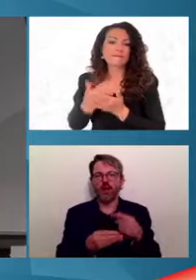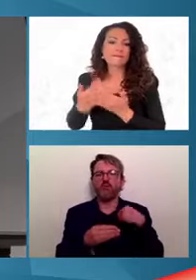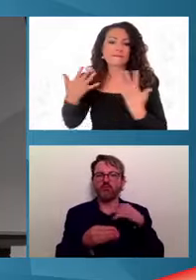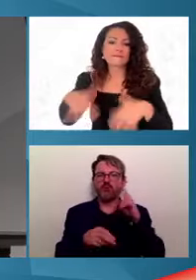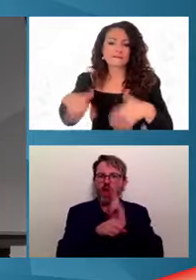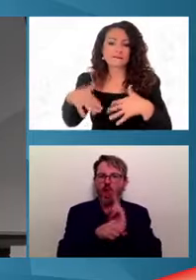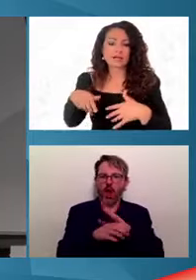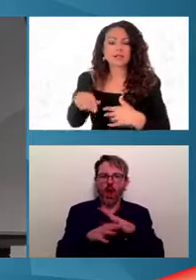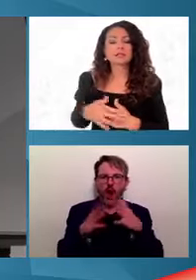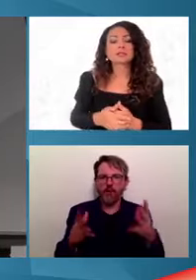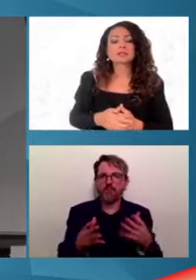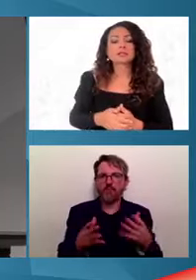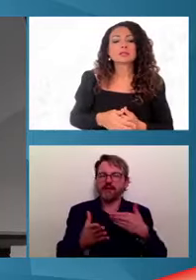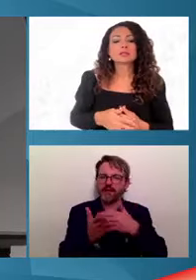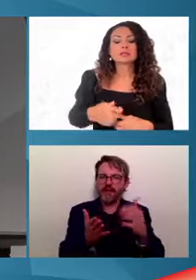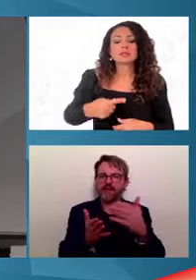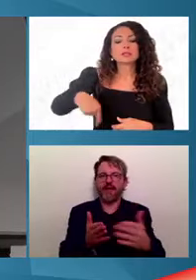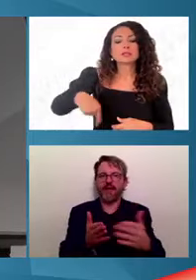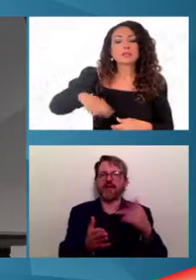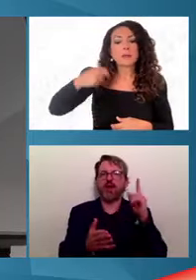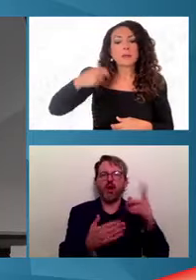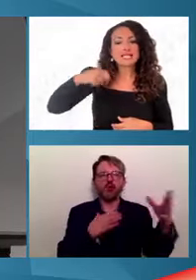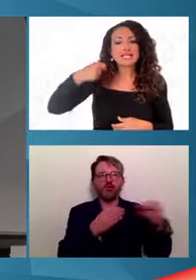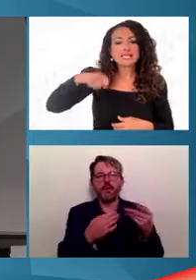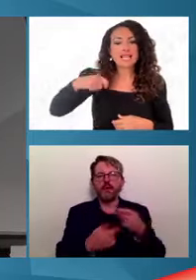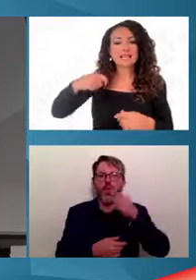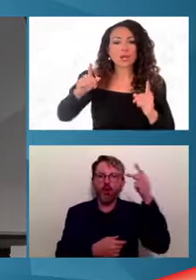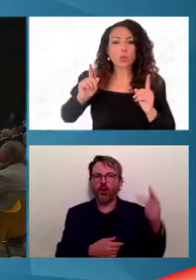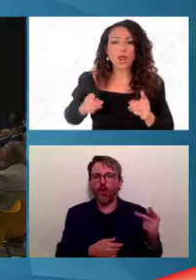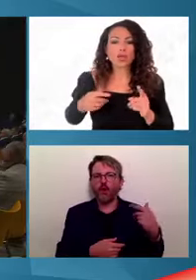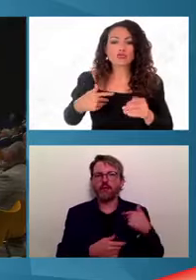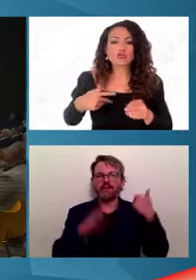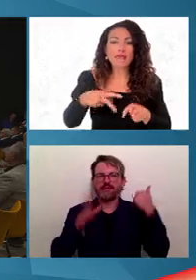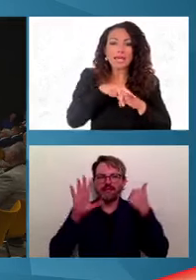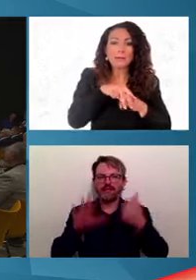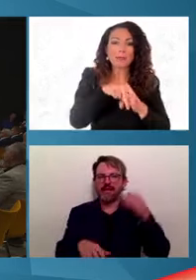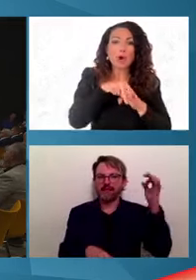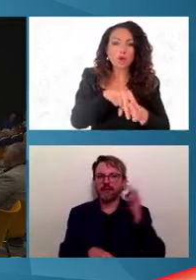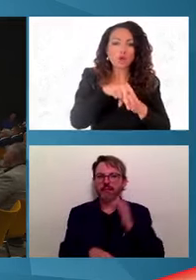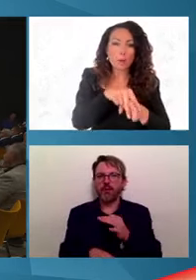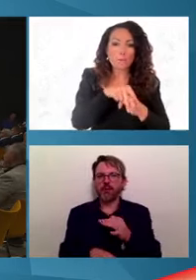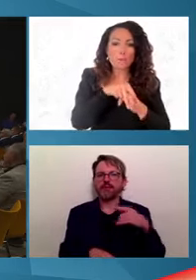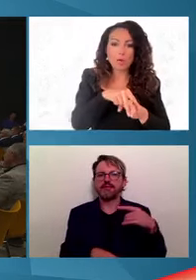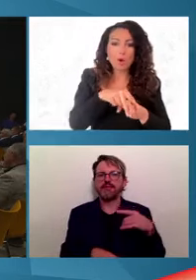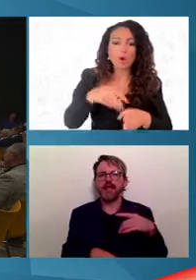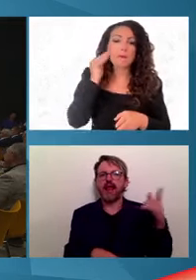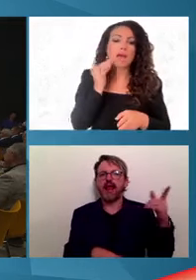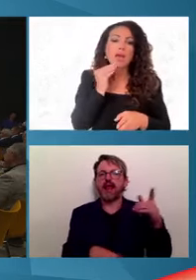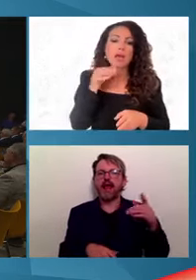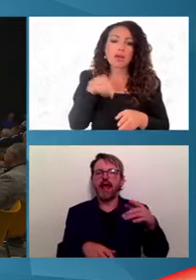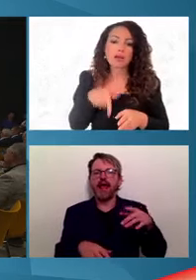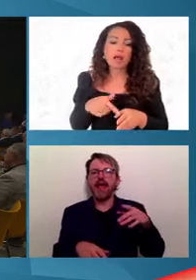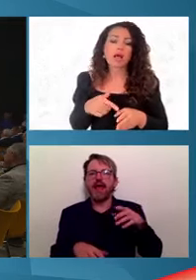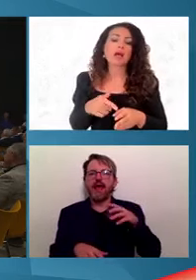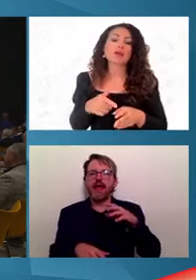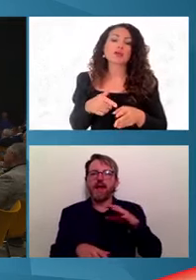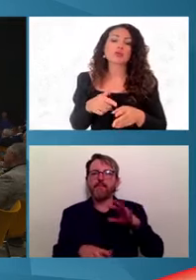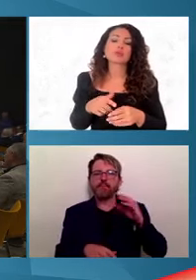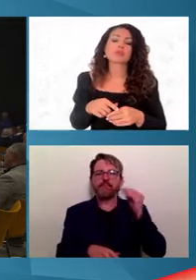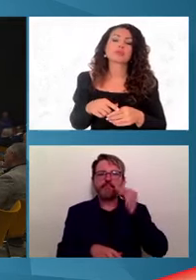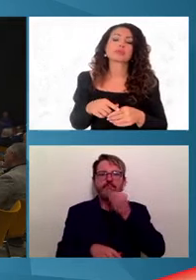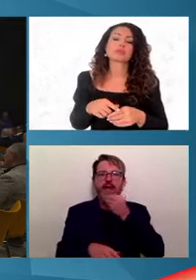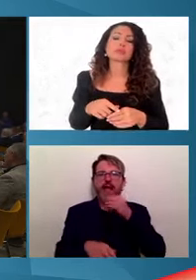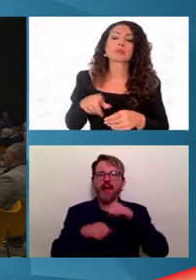rilevato il 60% delle quote dell'ippodromo di Merano per poter riqualificarlo, per poter rilanciarlo. Abbiamo messo anche in